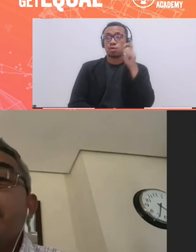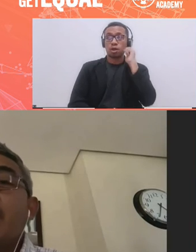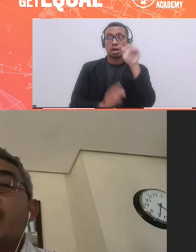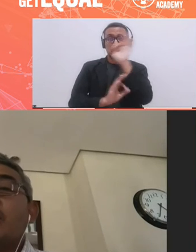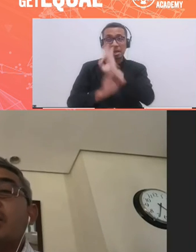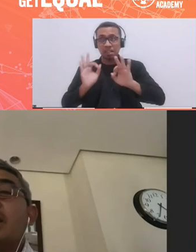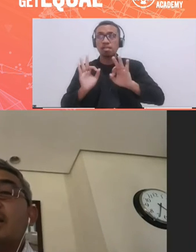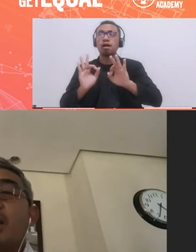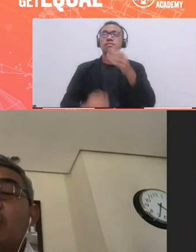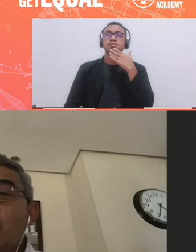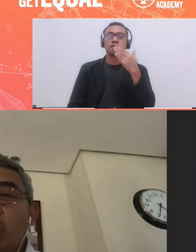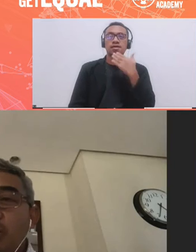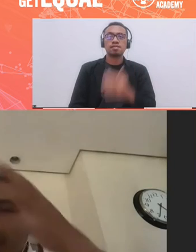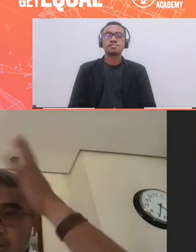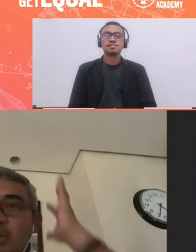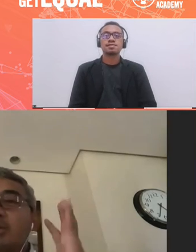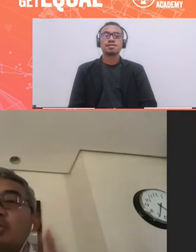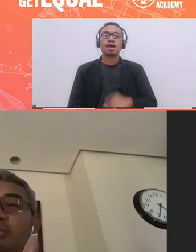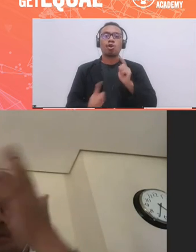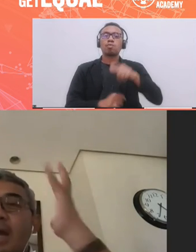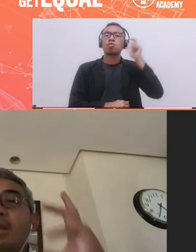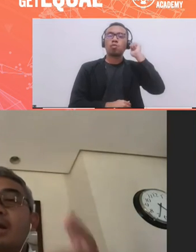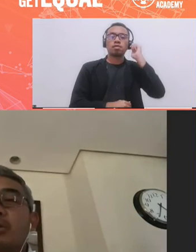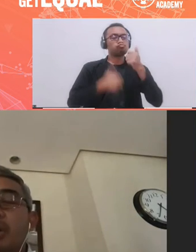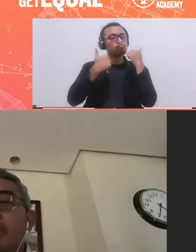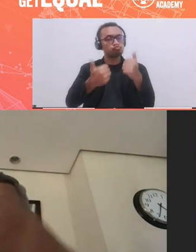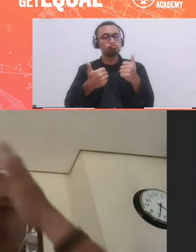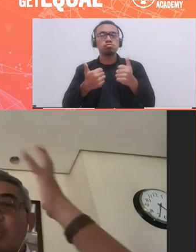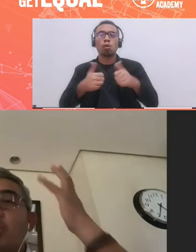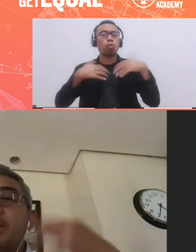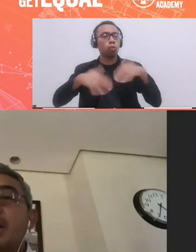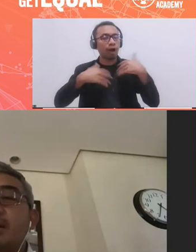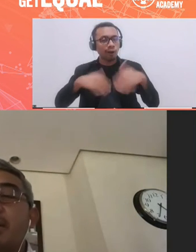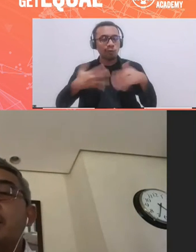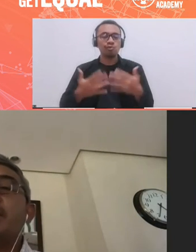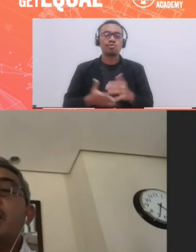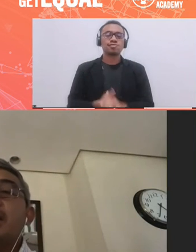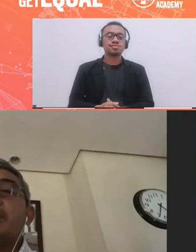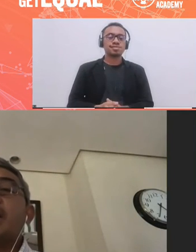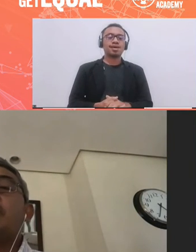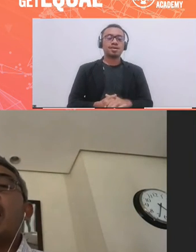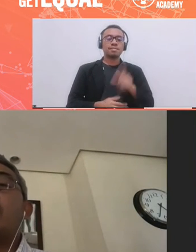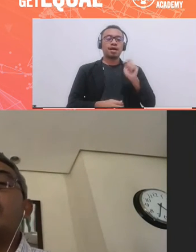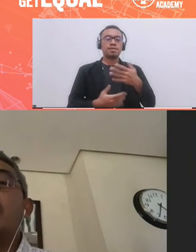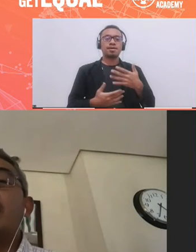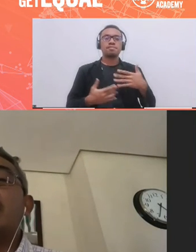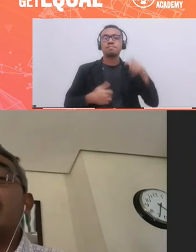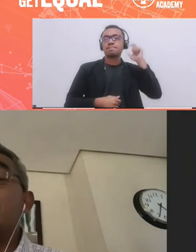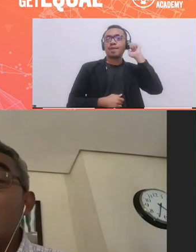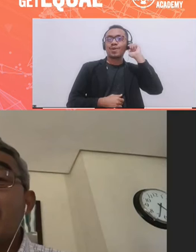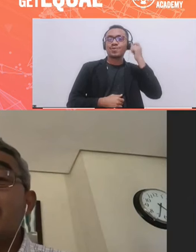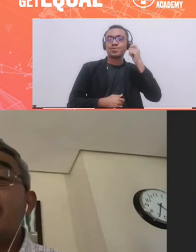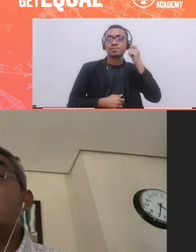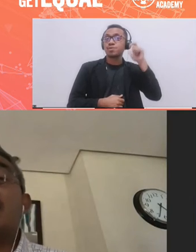ya, atau ternyata luar biasa udah ditutupin segalanya, hampa ditutup daun pisang segala macam. Tapi kalau pelakunya